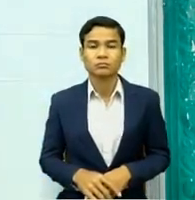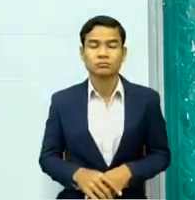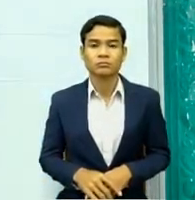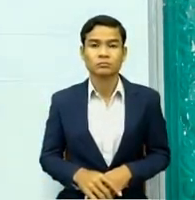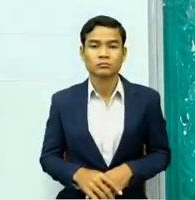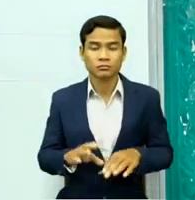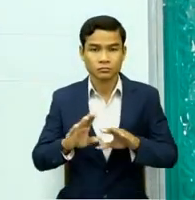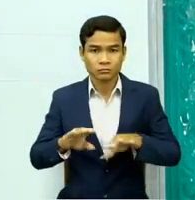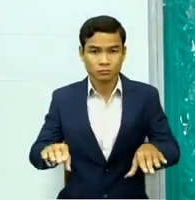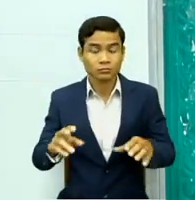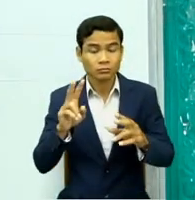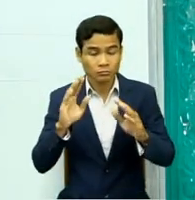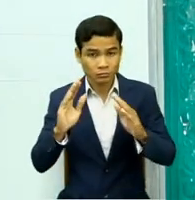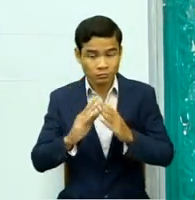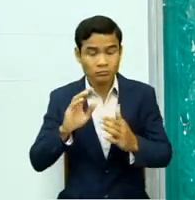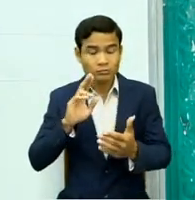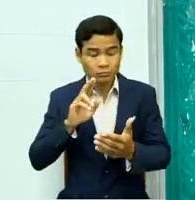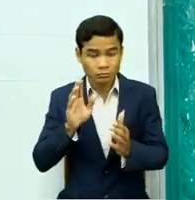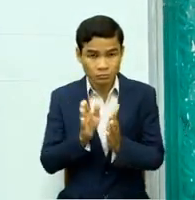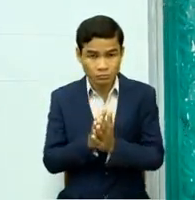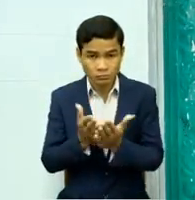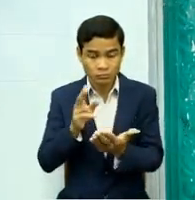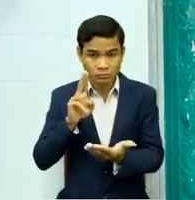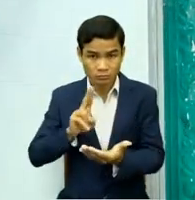ទុំ កូន ទុក សុភ័យ កិច្ច ការ ផ្ទះ កូន